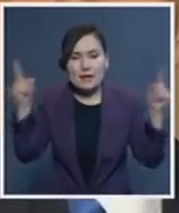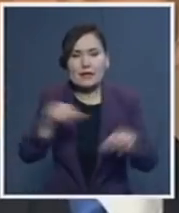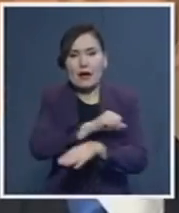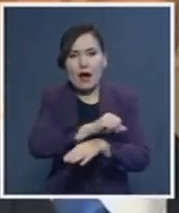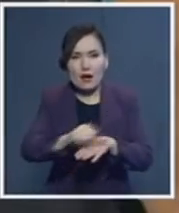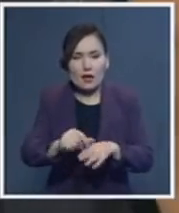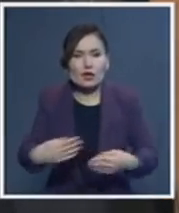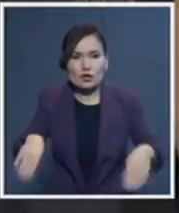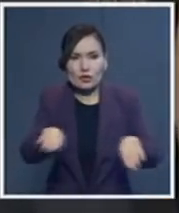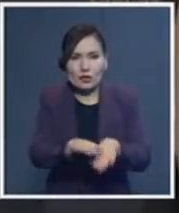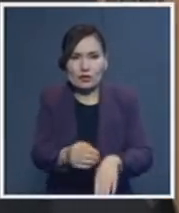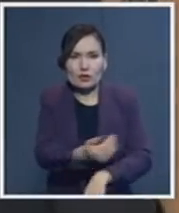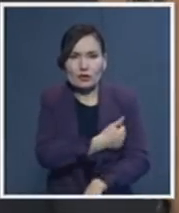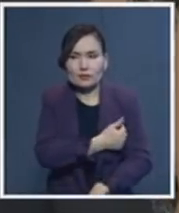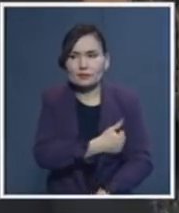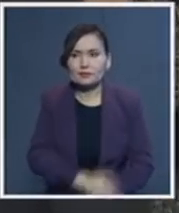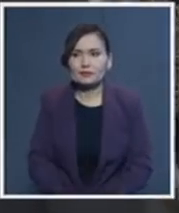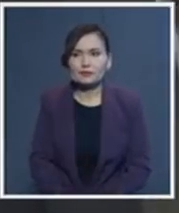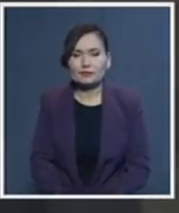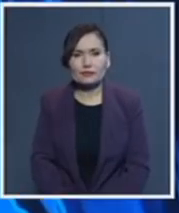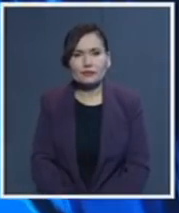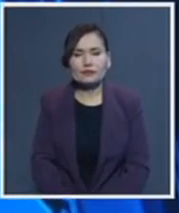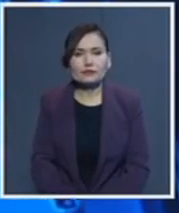бюджетке қол қоймайтынын ескертіп отыр.